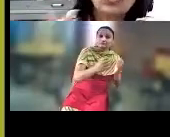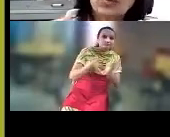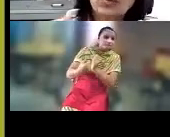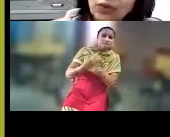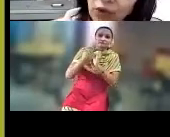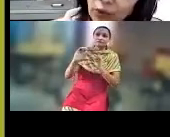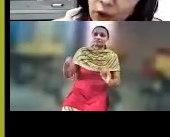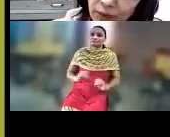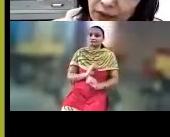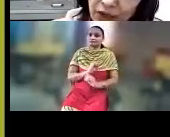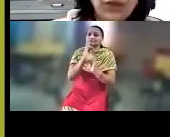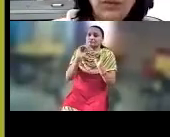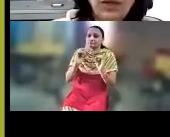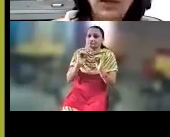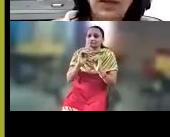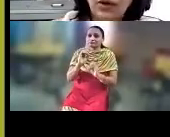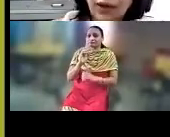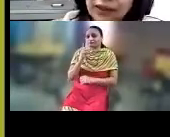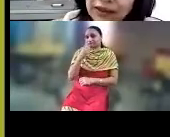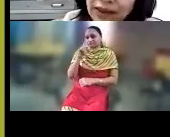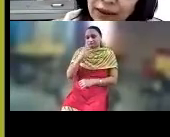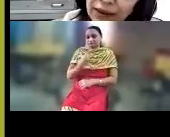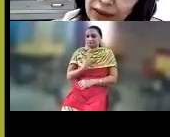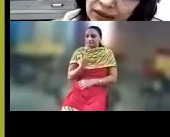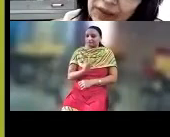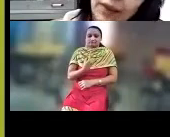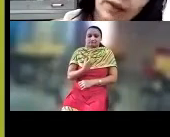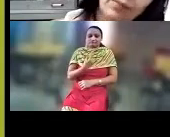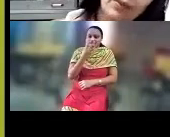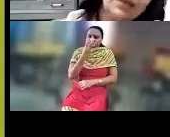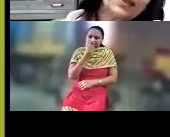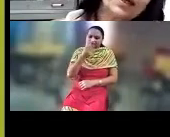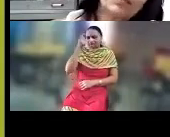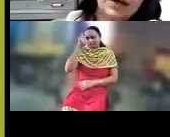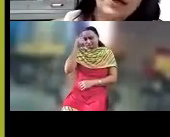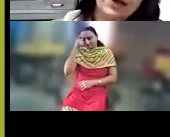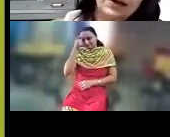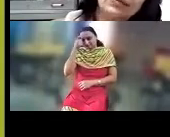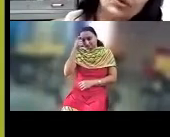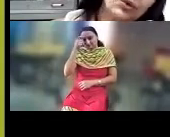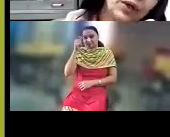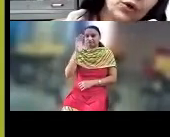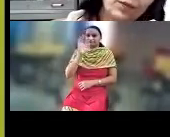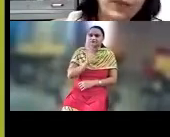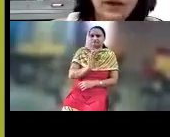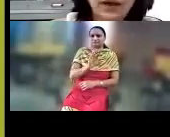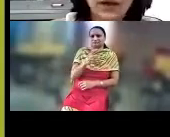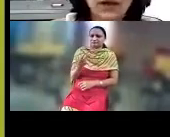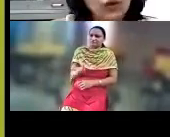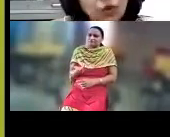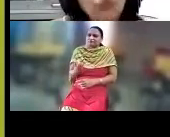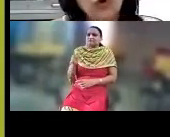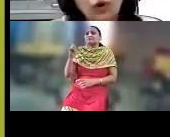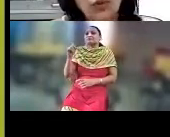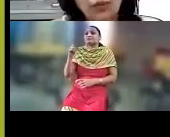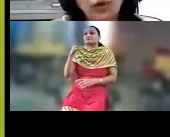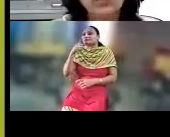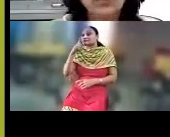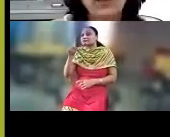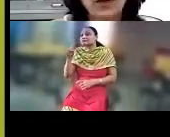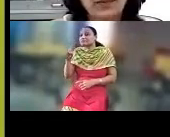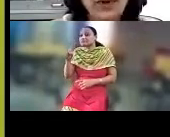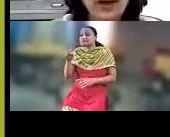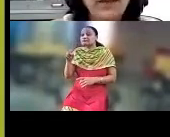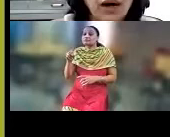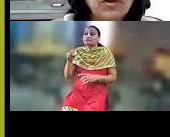तो वो बहुत परेशानी में रहेगी। और ऐसे ही अगर इसी तरह की 5-7 माएँ हैं जो कि एक ग्रुप में हैं, तो वो बहुत